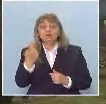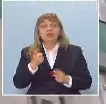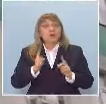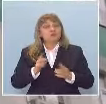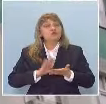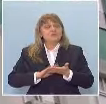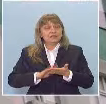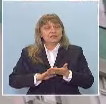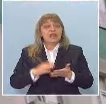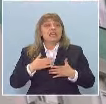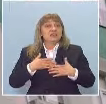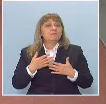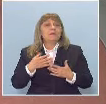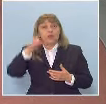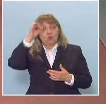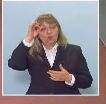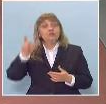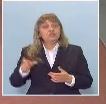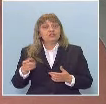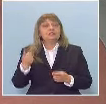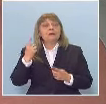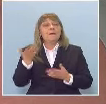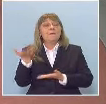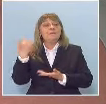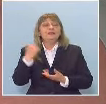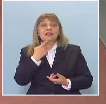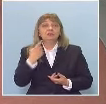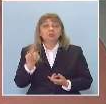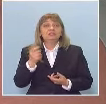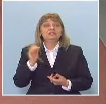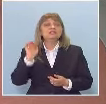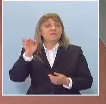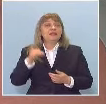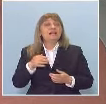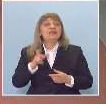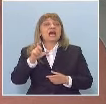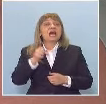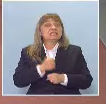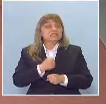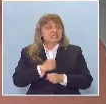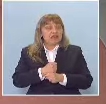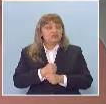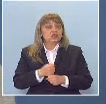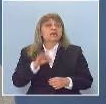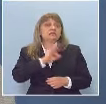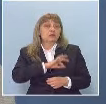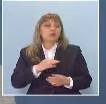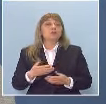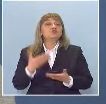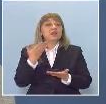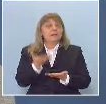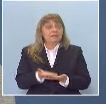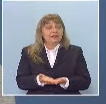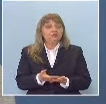имаме ученици, които са по миналата година са били на стаж и са получили предложение да